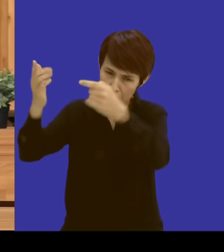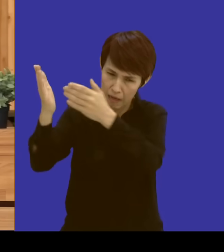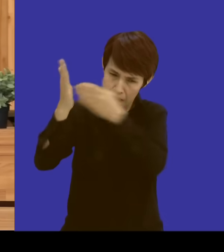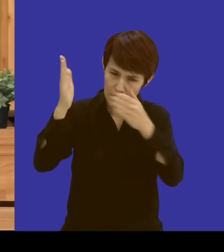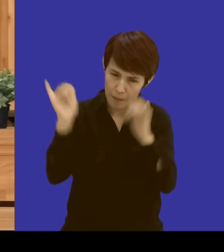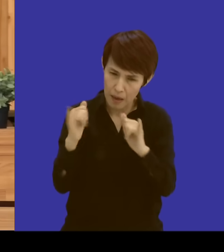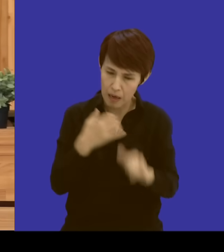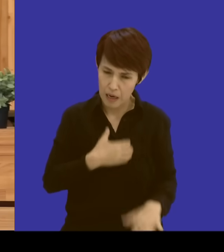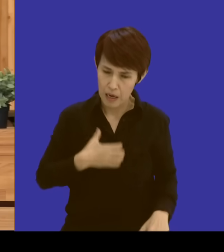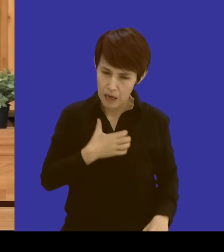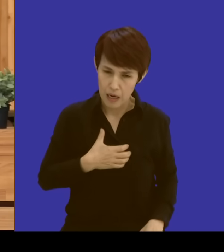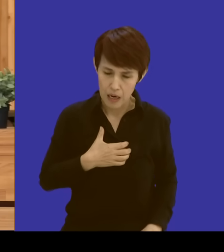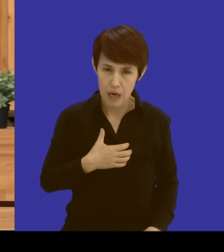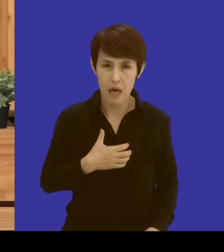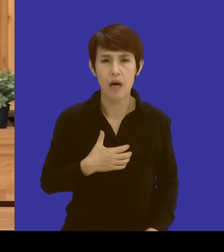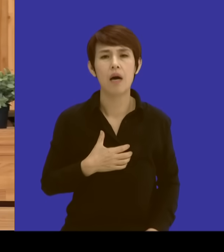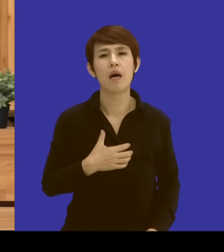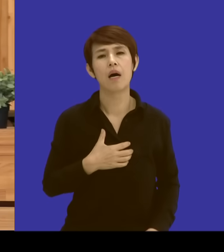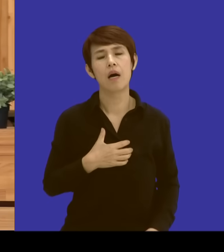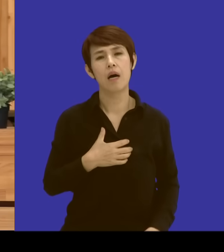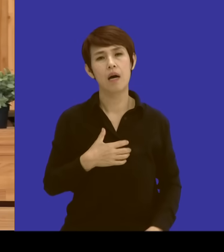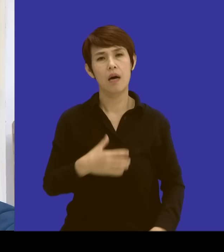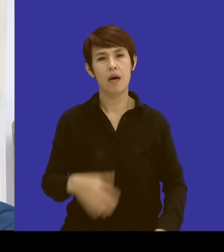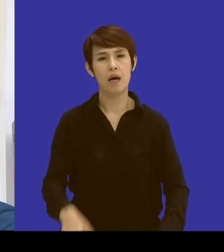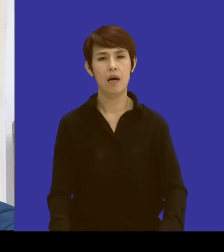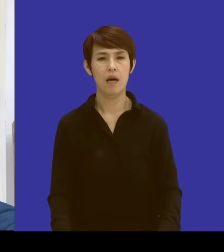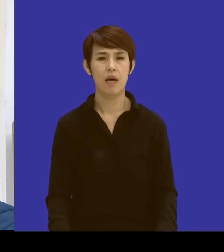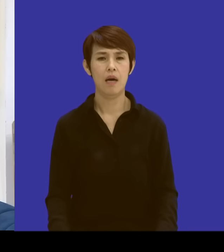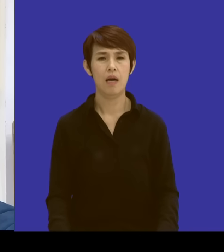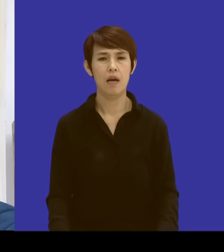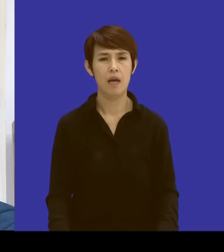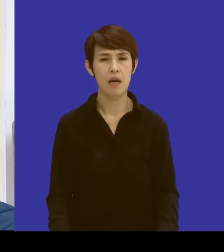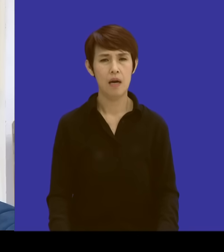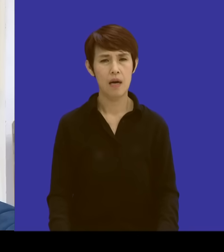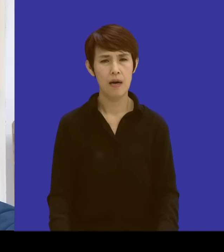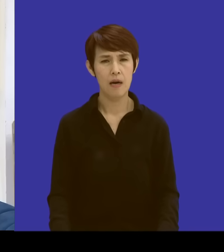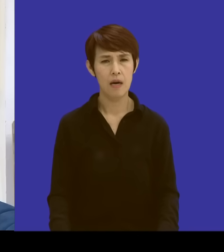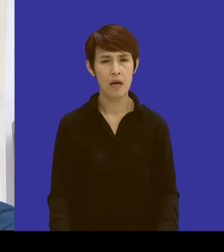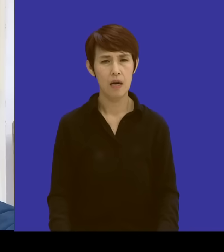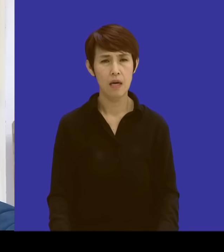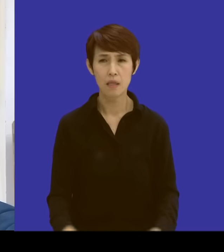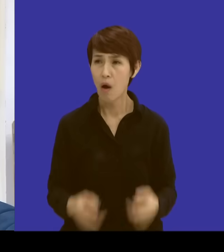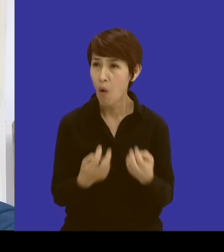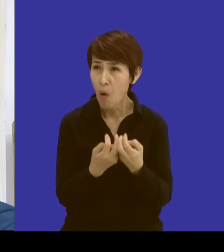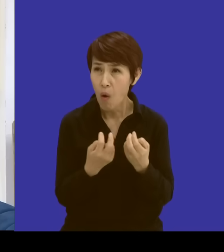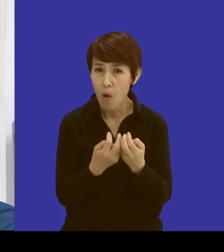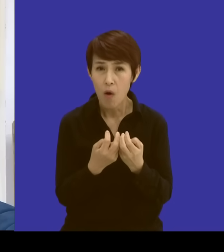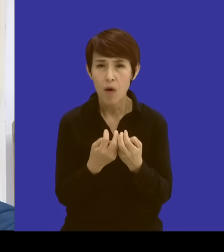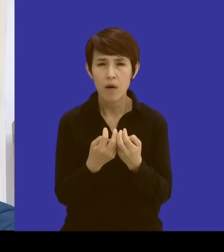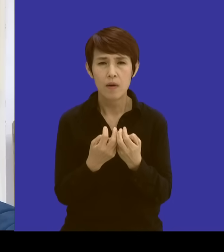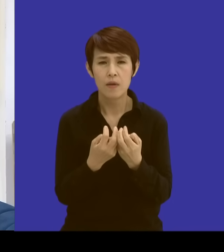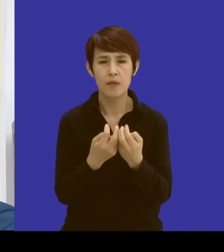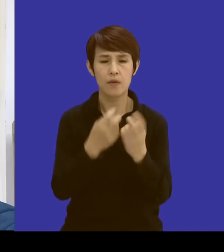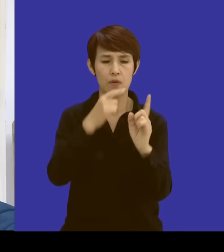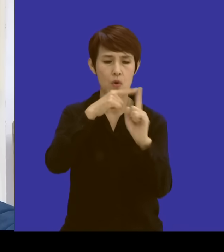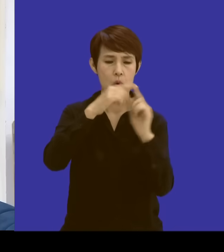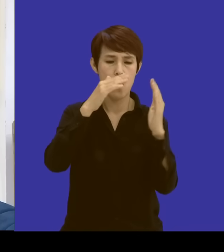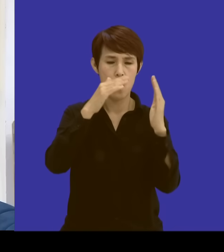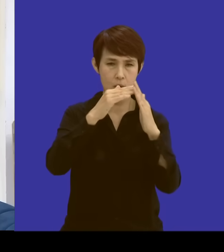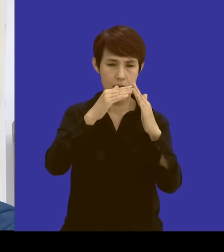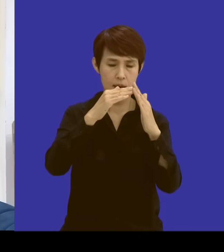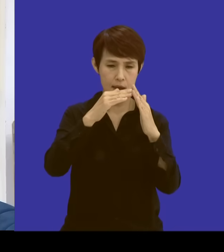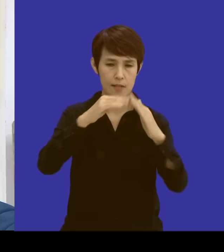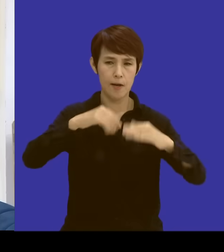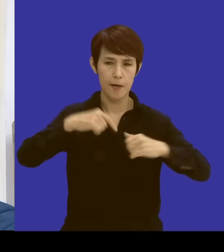그러면 아버지 만날 수 없어. 이 아마 딜레마 속에 제가 그나마 할 수 있는 일은 정말 교회 안에서 시키는